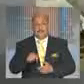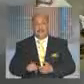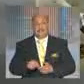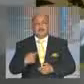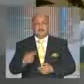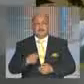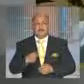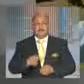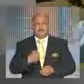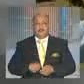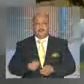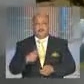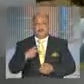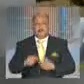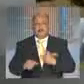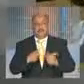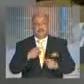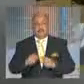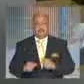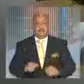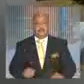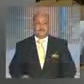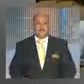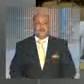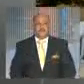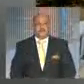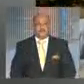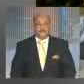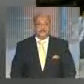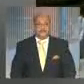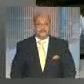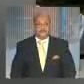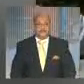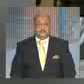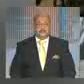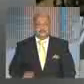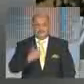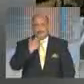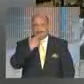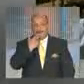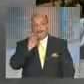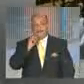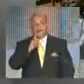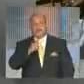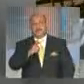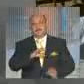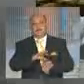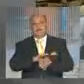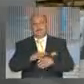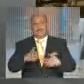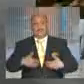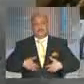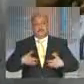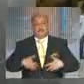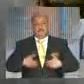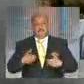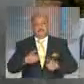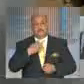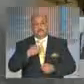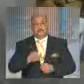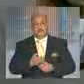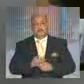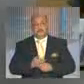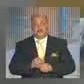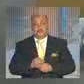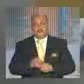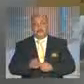الجهة. وقاعدين كلنا الأطباء البياطرة بمنطقة الكاف بما فيهم 10 أطباء بياطرة